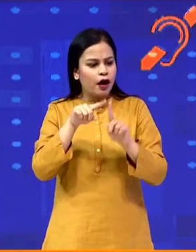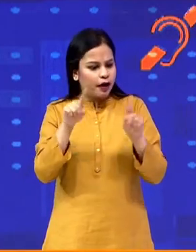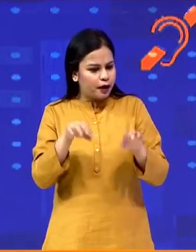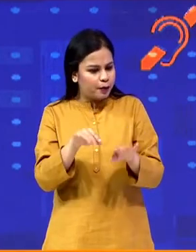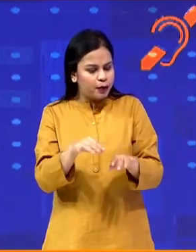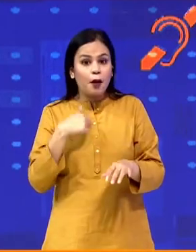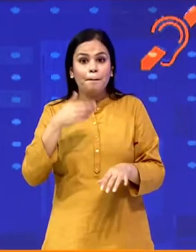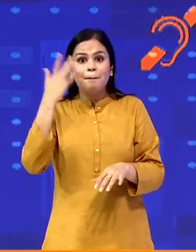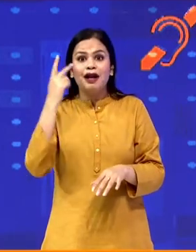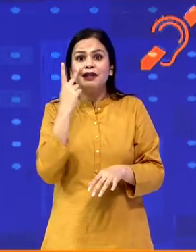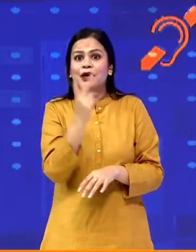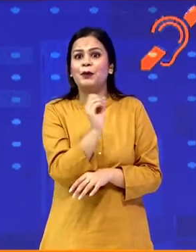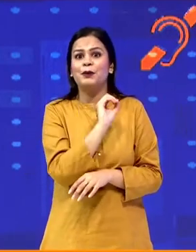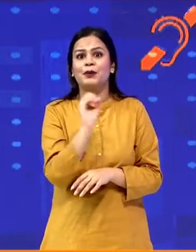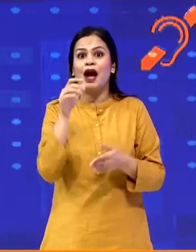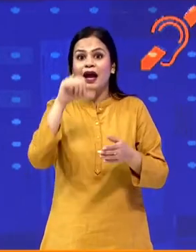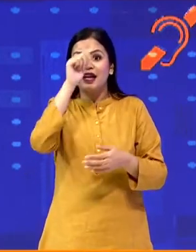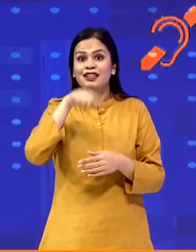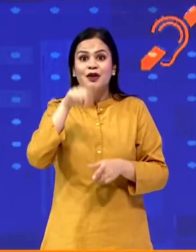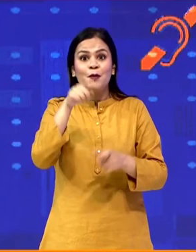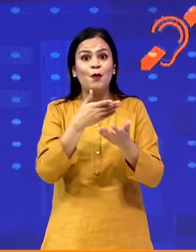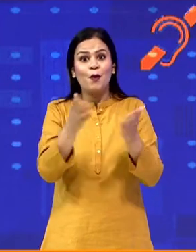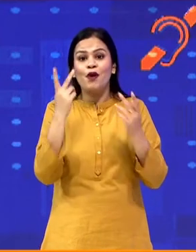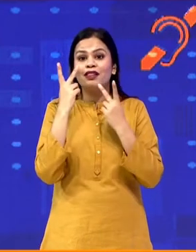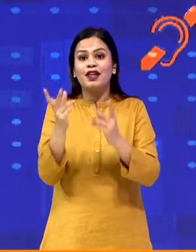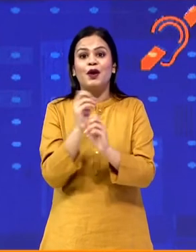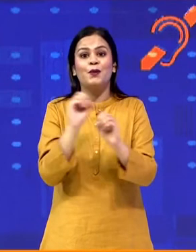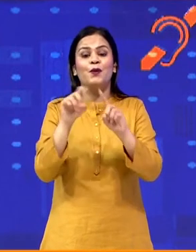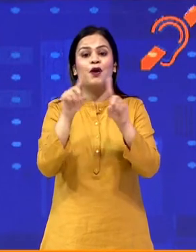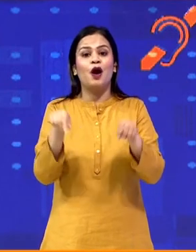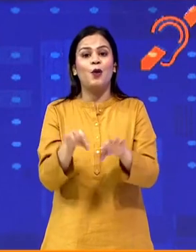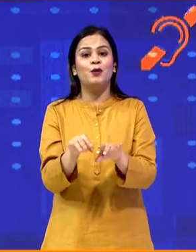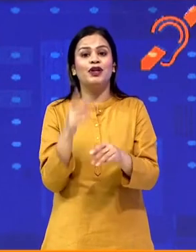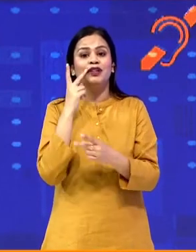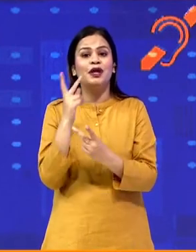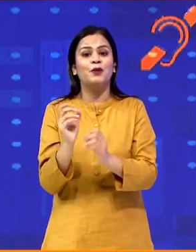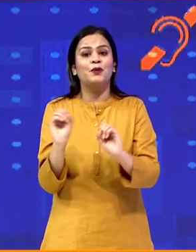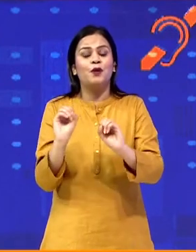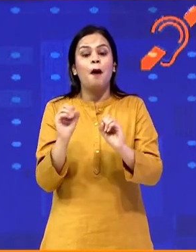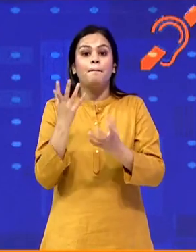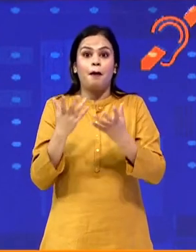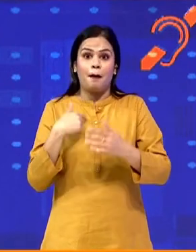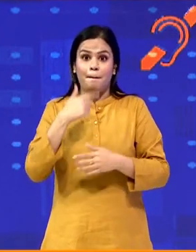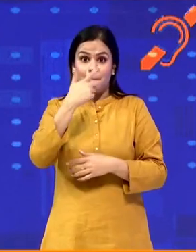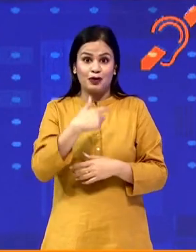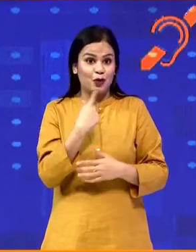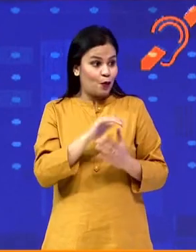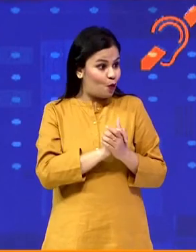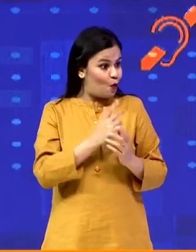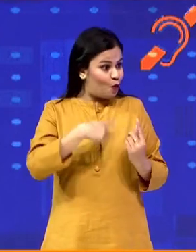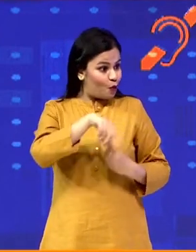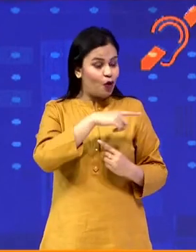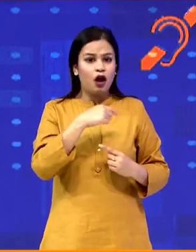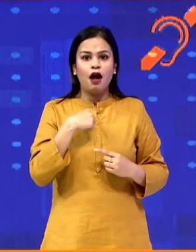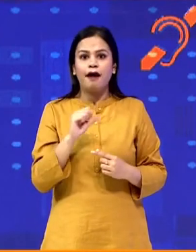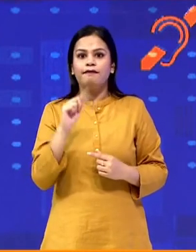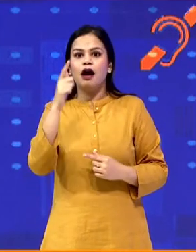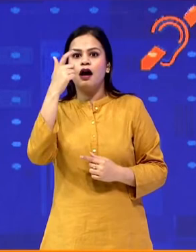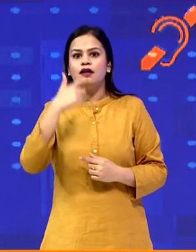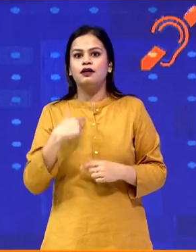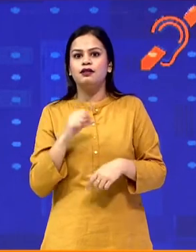नहीं देखा था किसी ने नहीं देखा था हिंदुस्तान में मेरी कलिंग बेबी आई वास डी फर्स्ट परसों तू सी डी कंप्यूटर